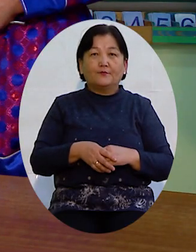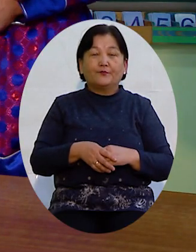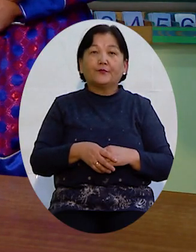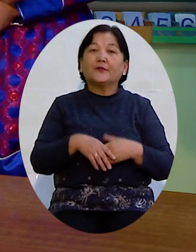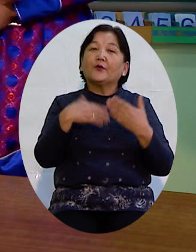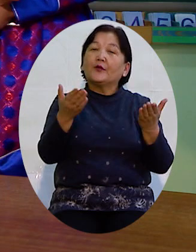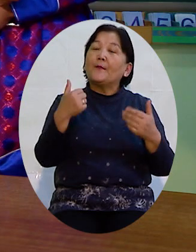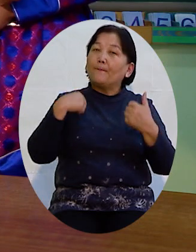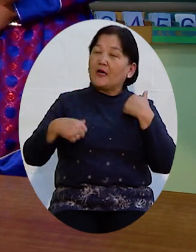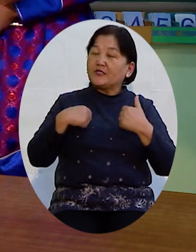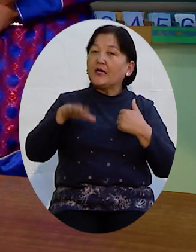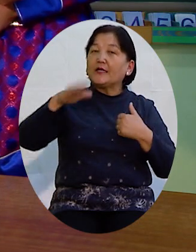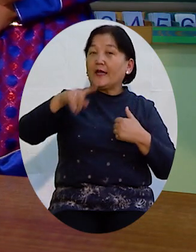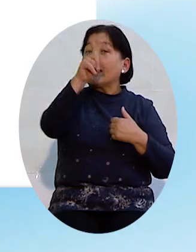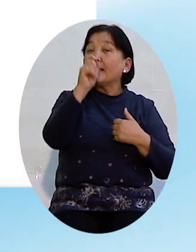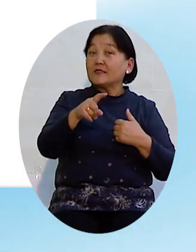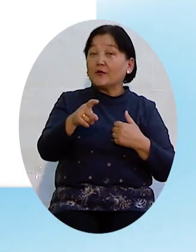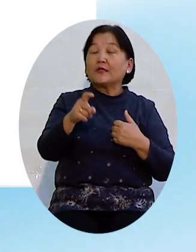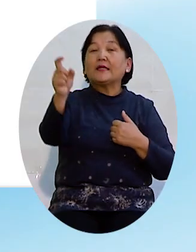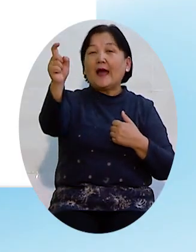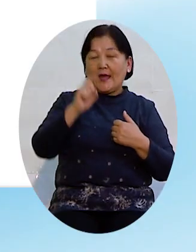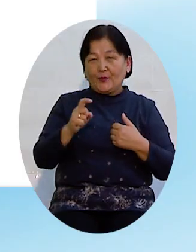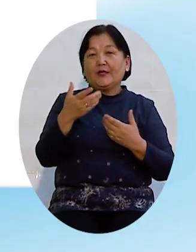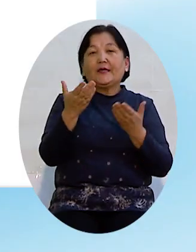За тэгвэл багшийнхаа дараагийн асуултанд хариулъя.